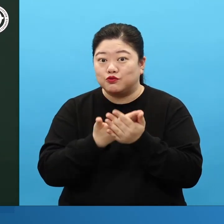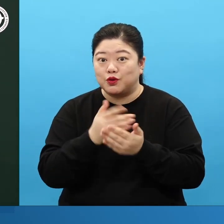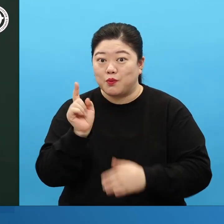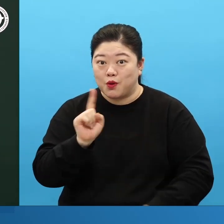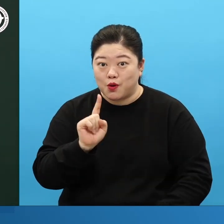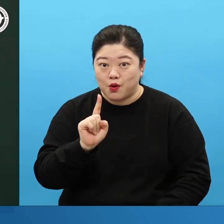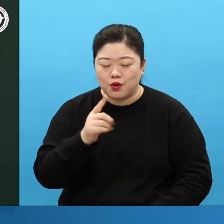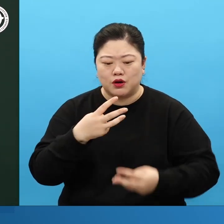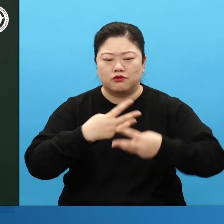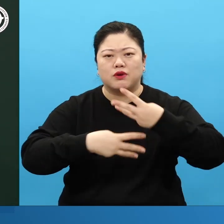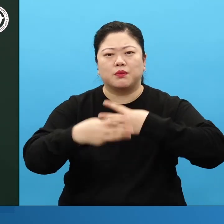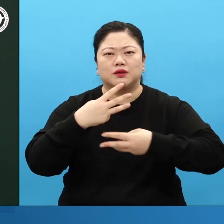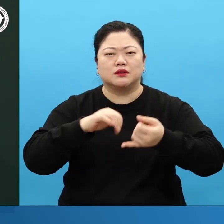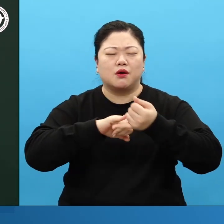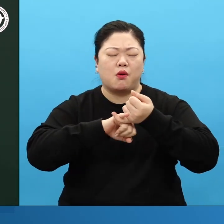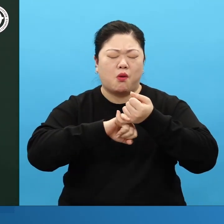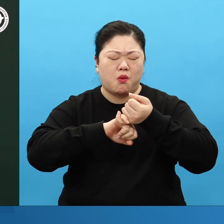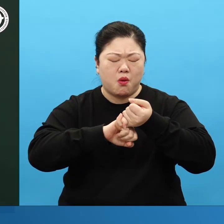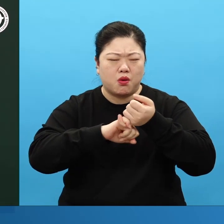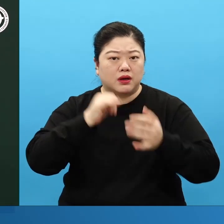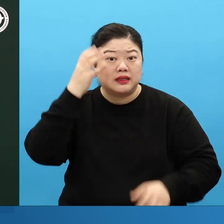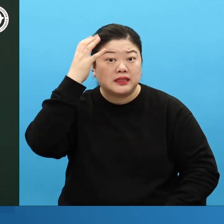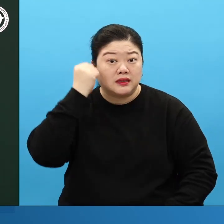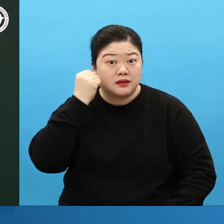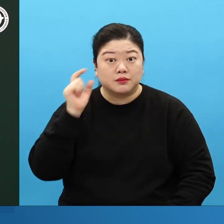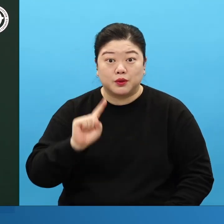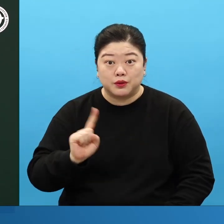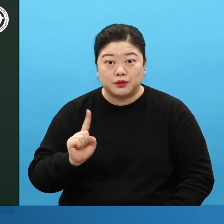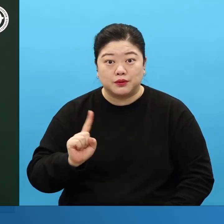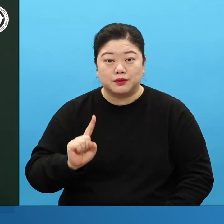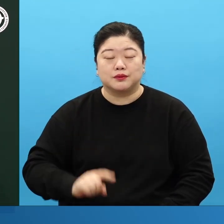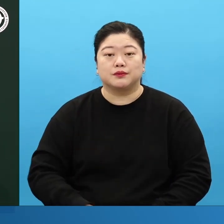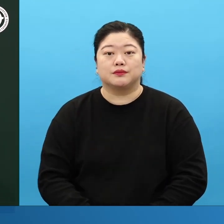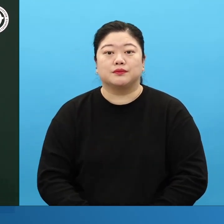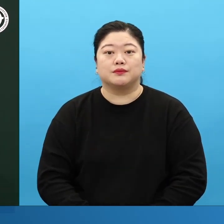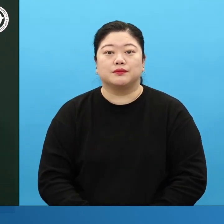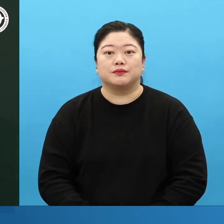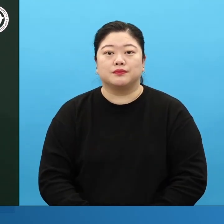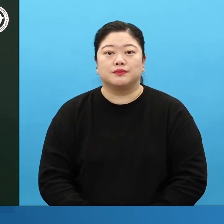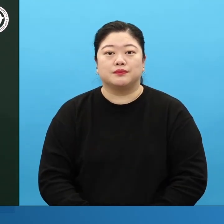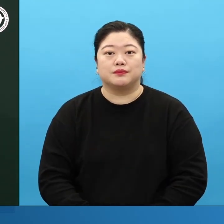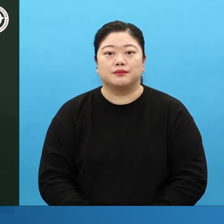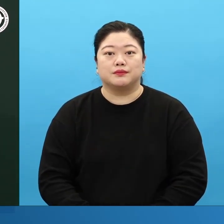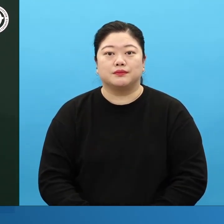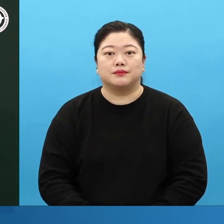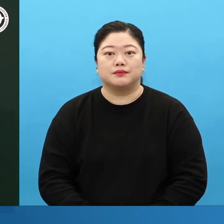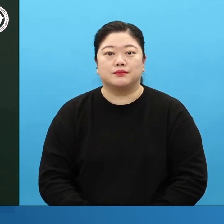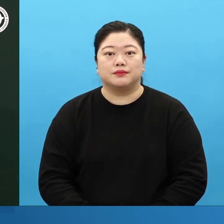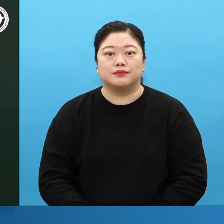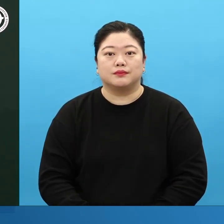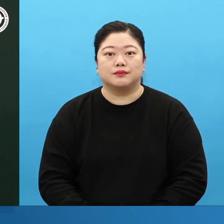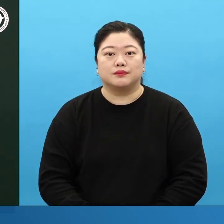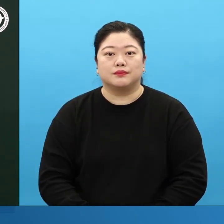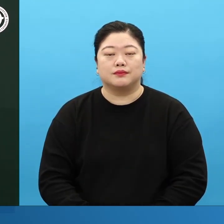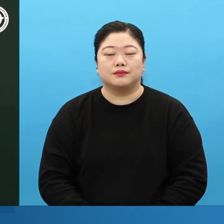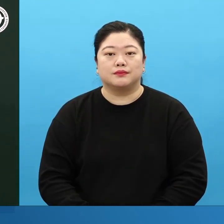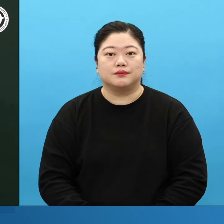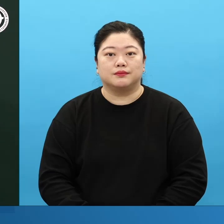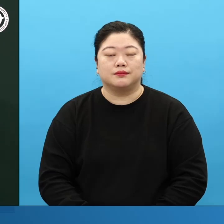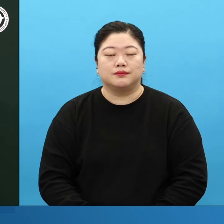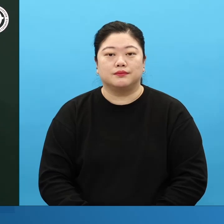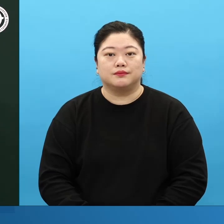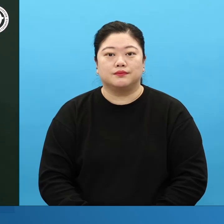놓치지 말아야 될 게 뭐겠습니까? ¿Qué es lo más importante que no deben de perder los remanentes al hacer la época del viernes, sábado y domingo?